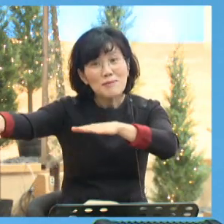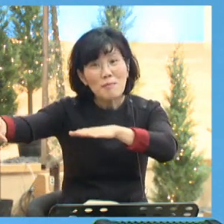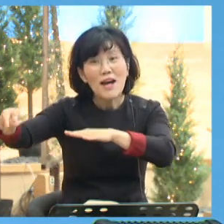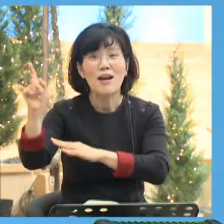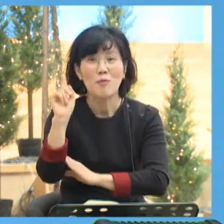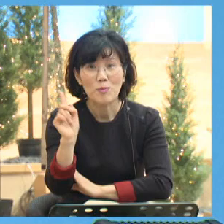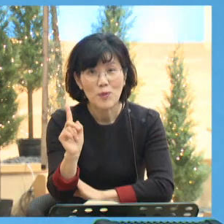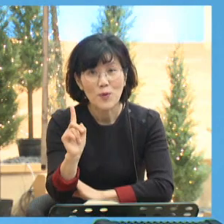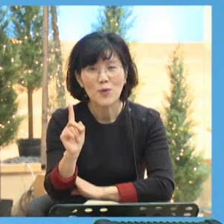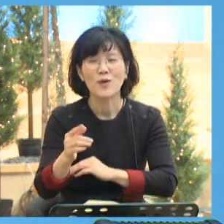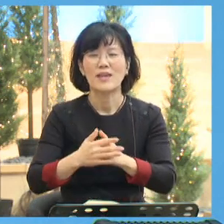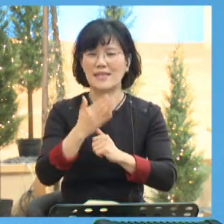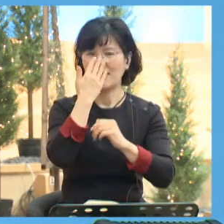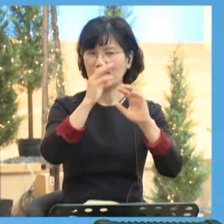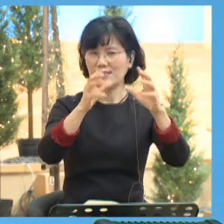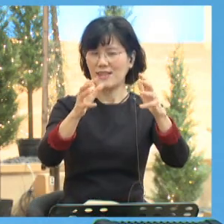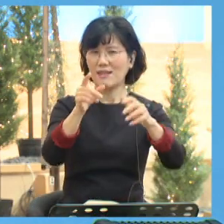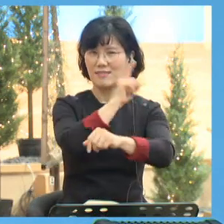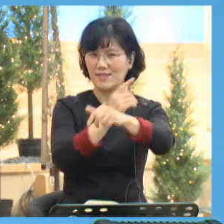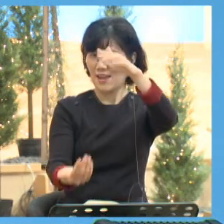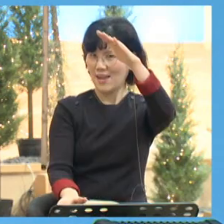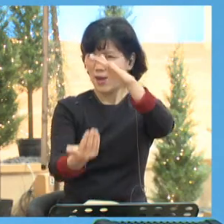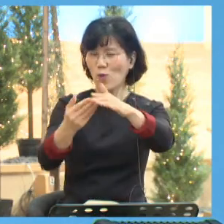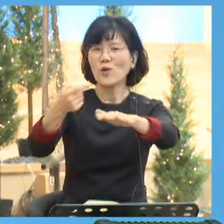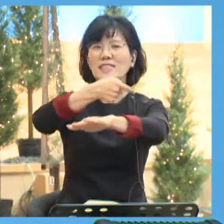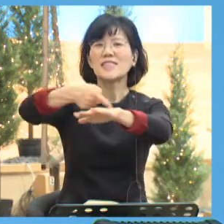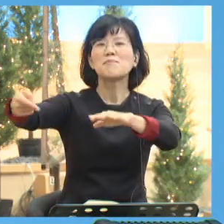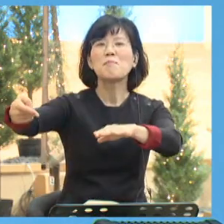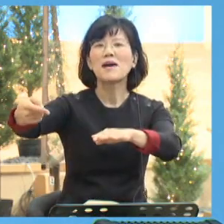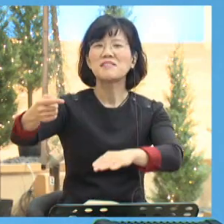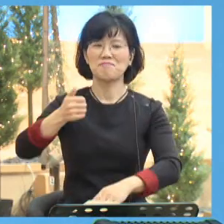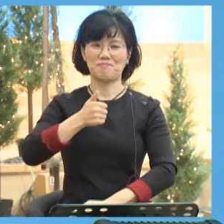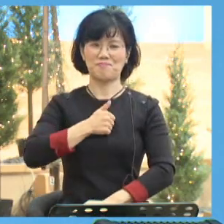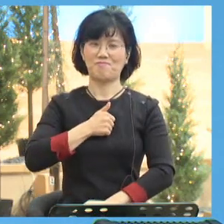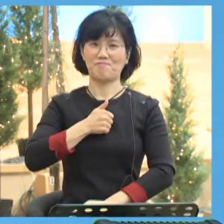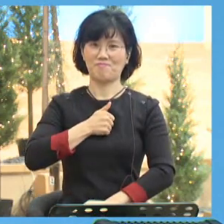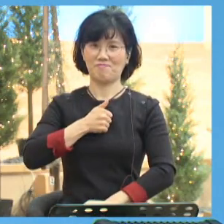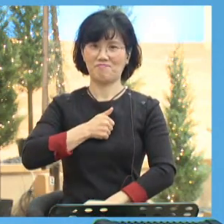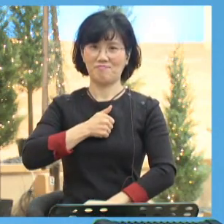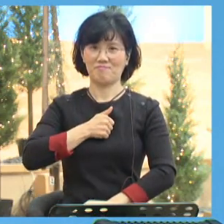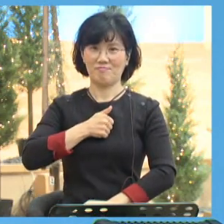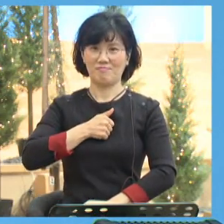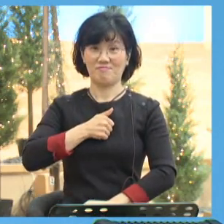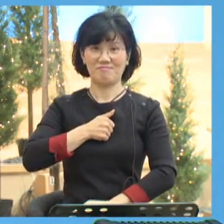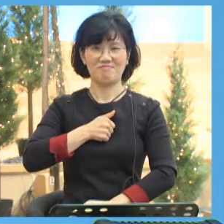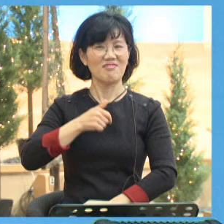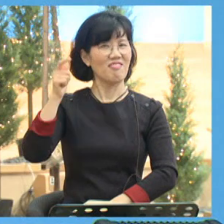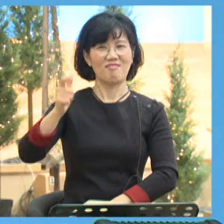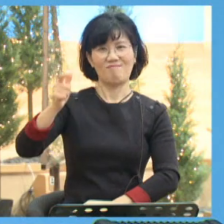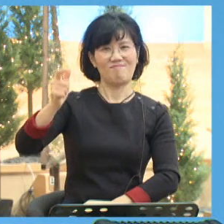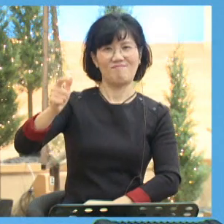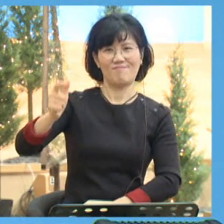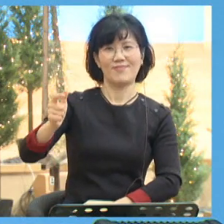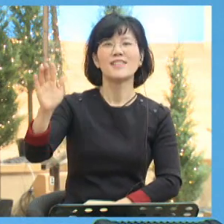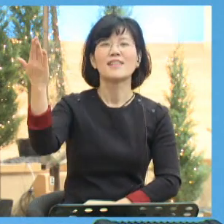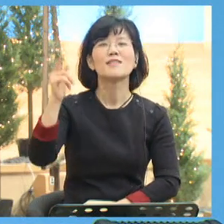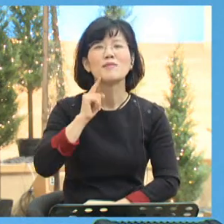뭐랄까 이스라엘의 최고 지파 라는 어떤 자부심 자긍심 씩 대단했죠